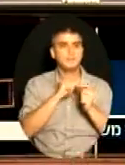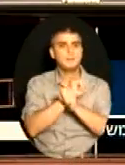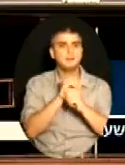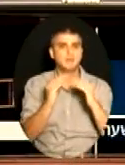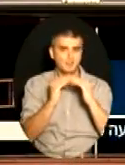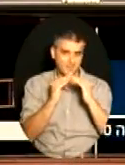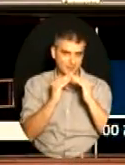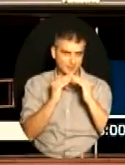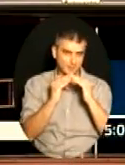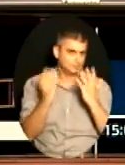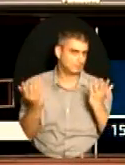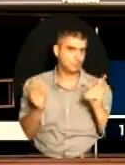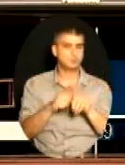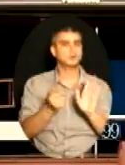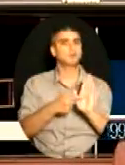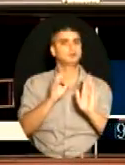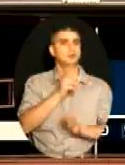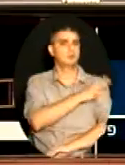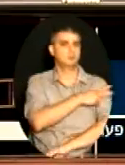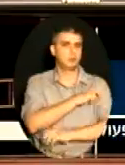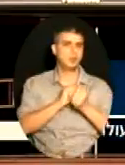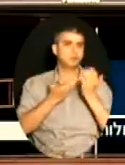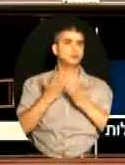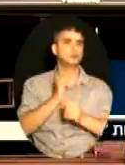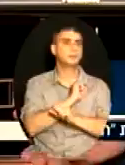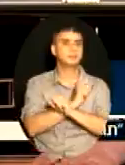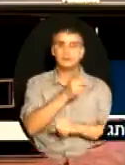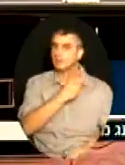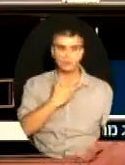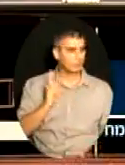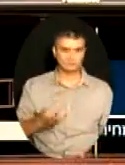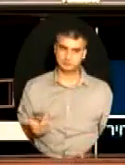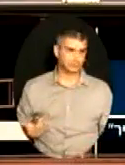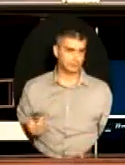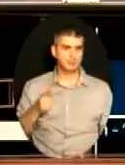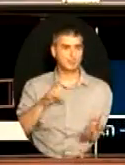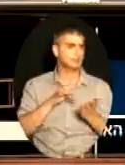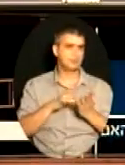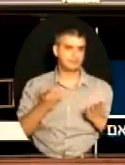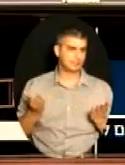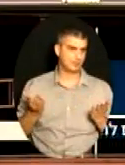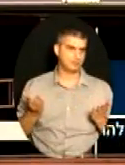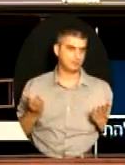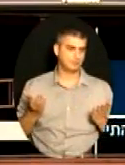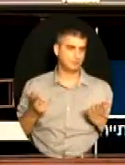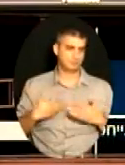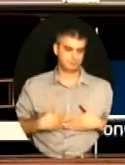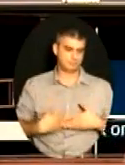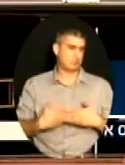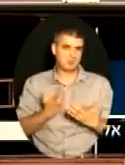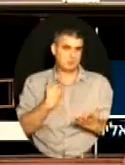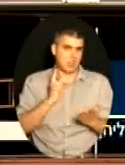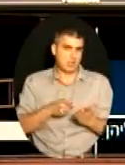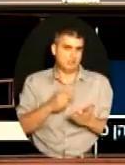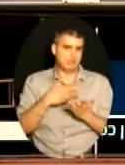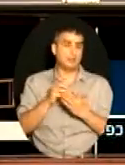בית, כדרישת המשטרה או השירות. אבל אין צורך, היא גם נמצאת בהיריון מתקדם, אין